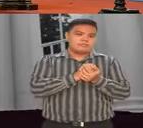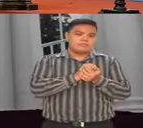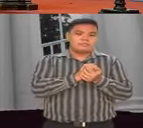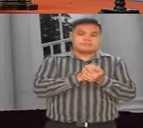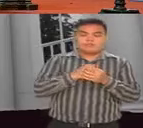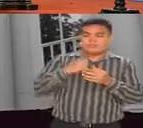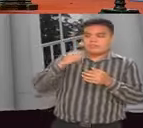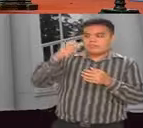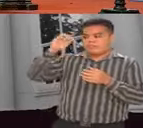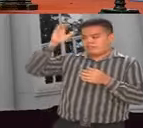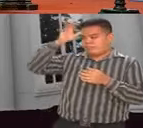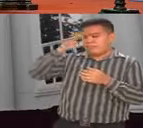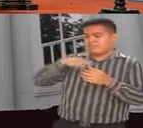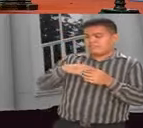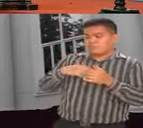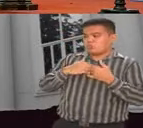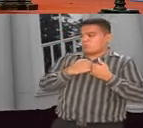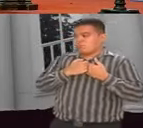pwede bang